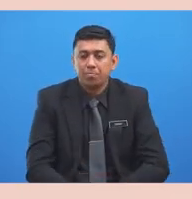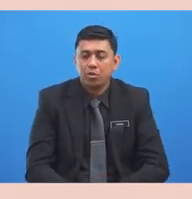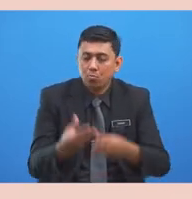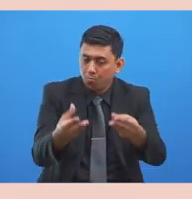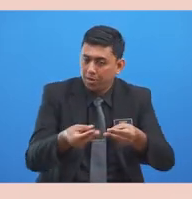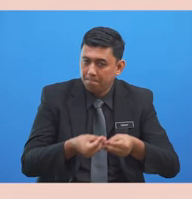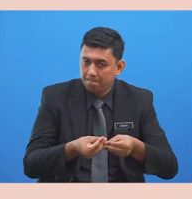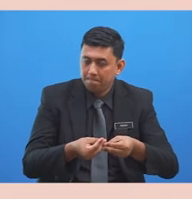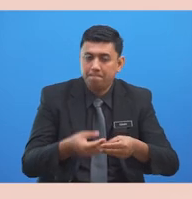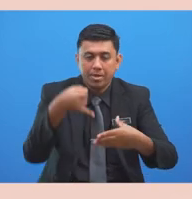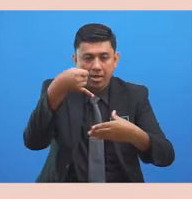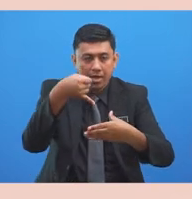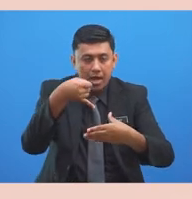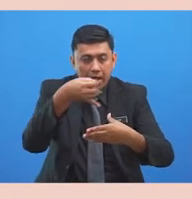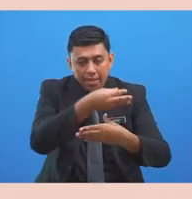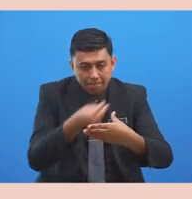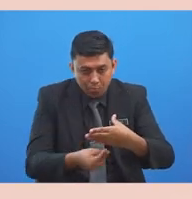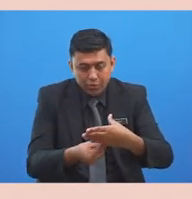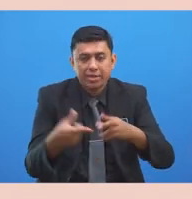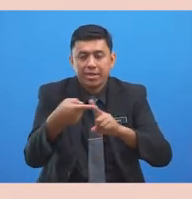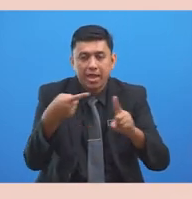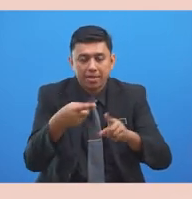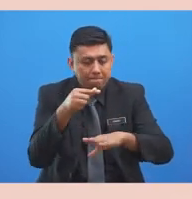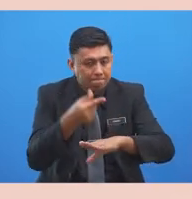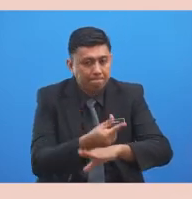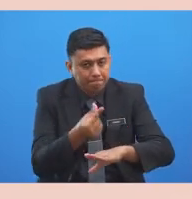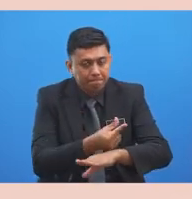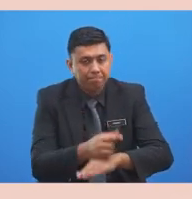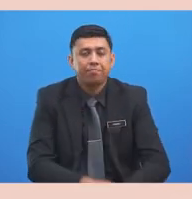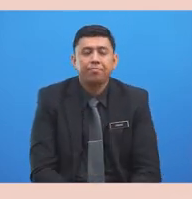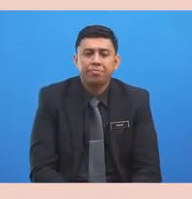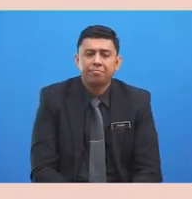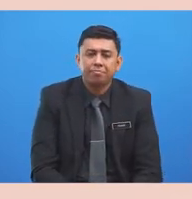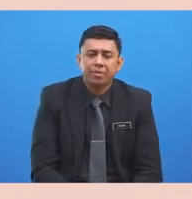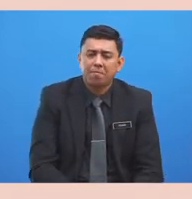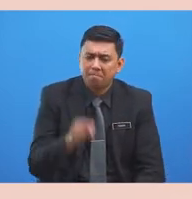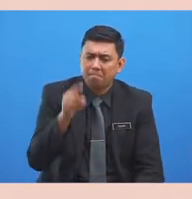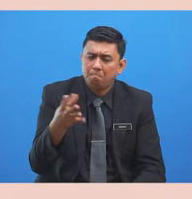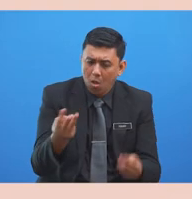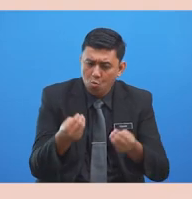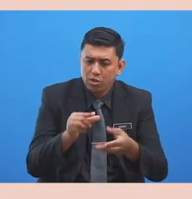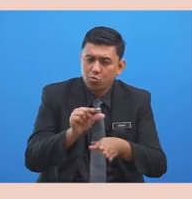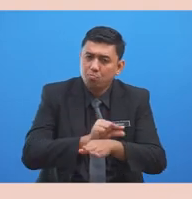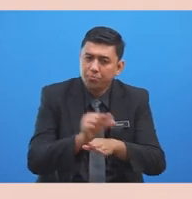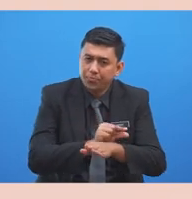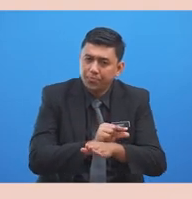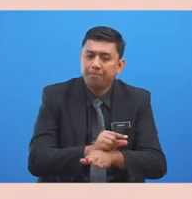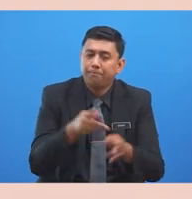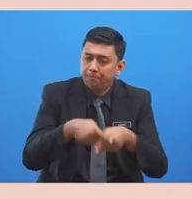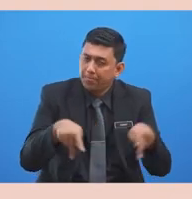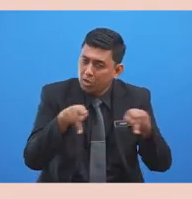menerima input dari pengguna. Apabila kelas scanner hendak digunakan, murid-murid